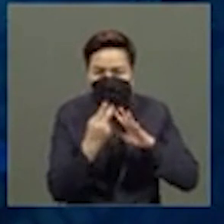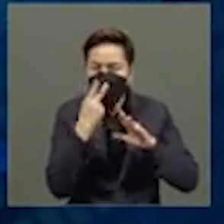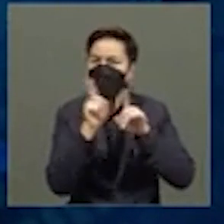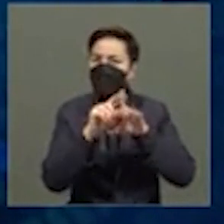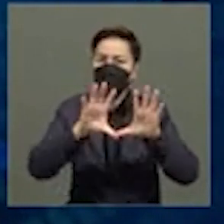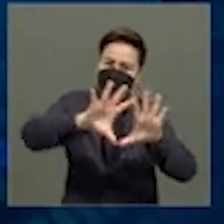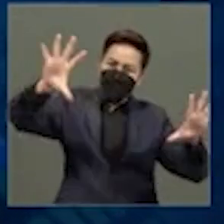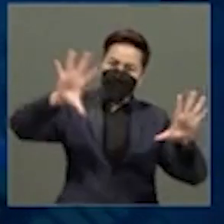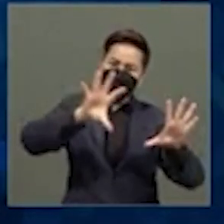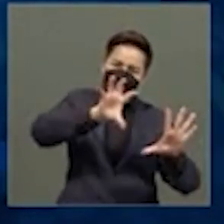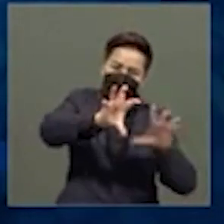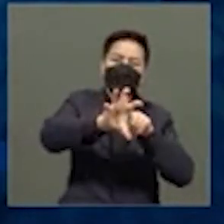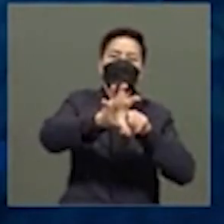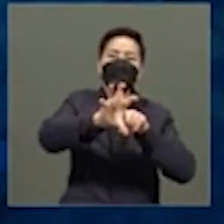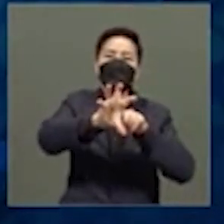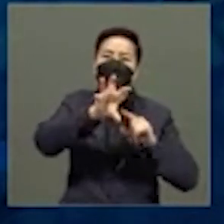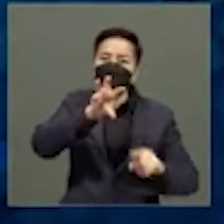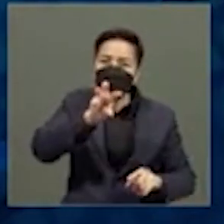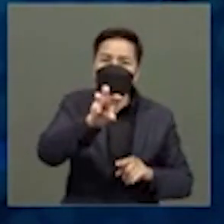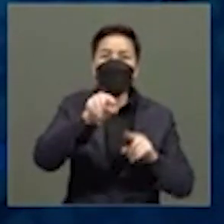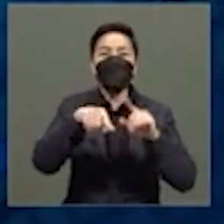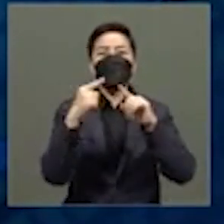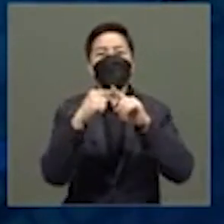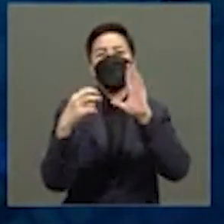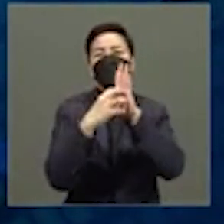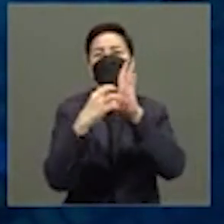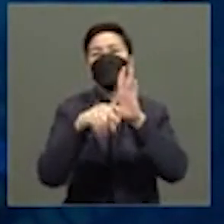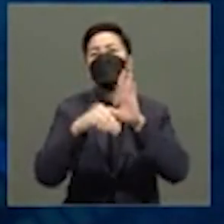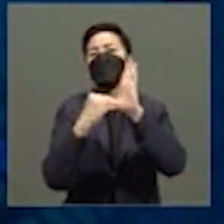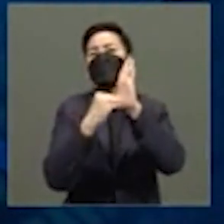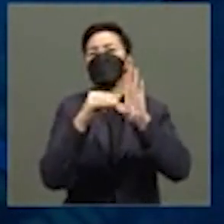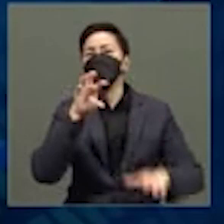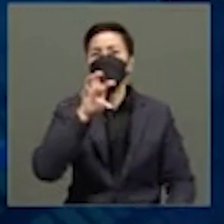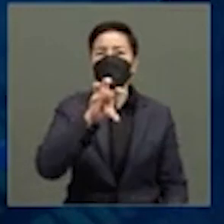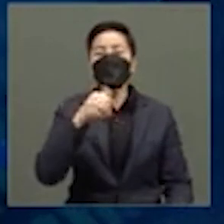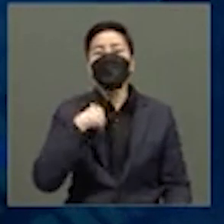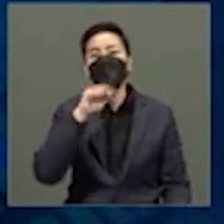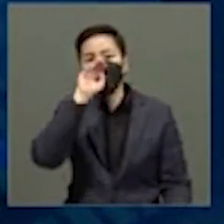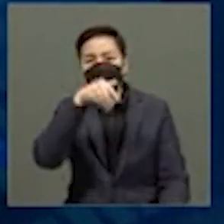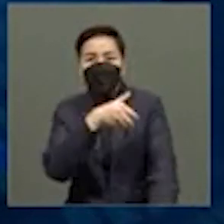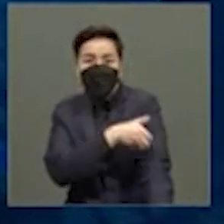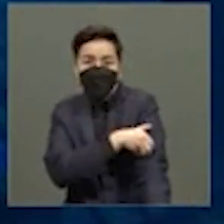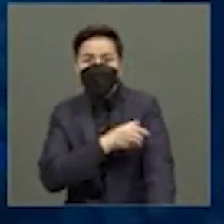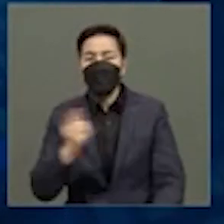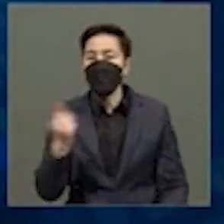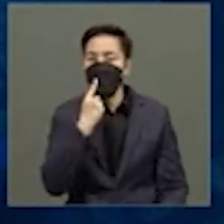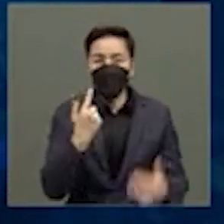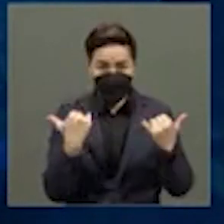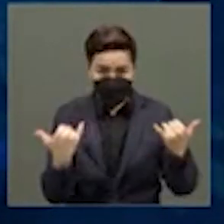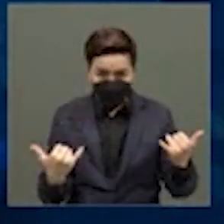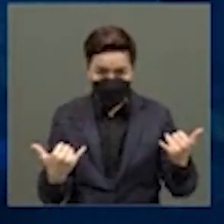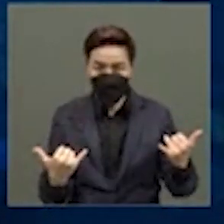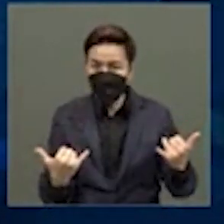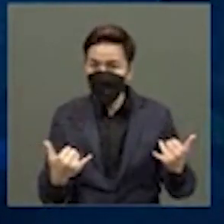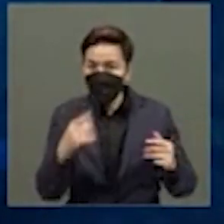นะคะก็มีการกระจุกตัวอยู่ในพื้นที่ส่วนกลางแต่อย่างไรก็ตามเนี่ยกทม.บอกว่าถึงแม้ยังไม่มีรายงานก็